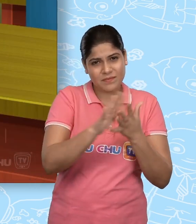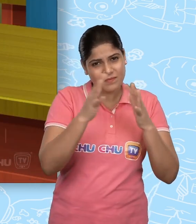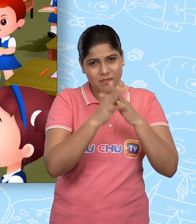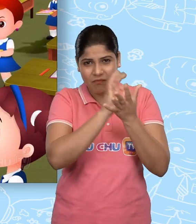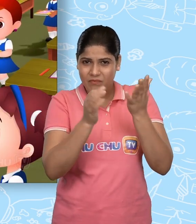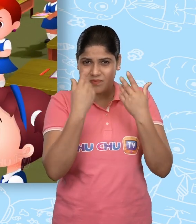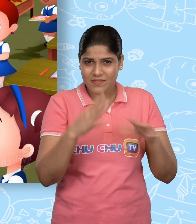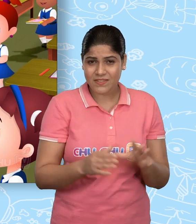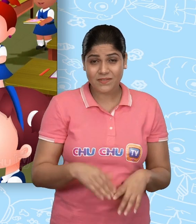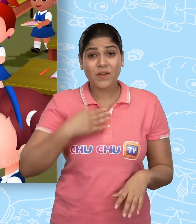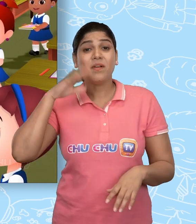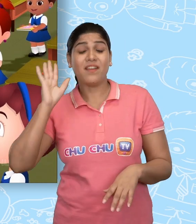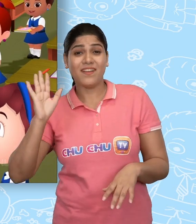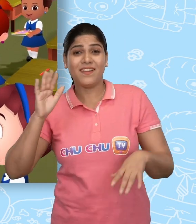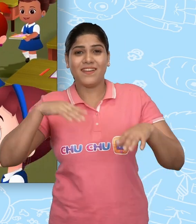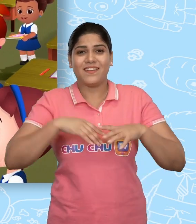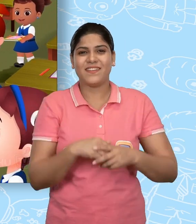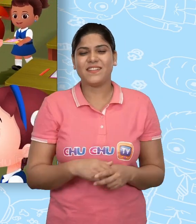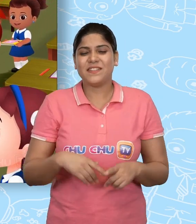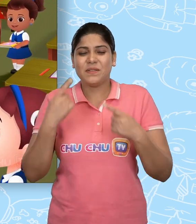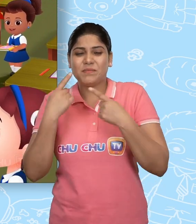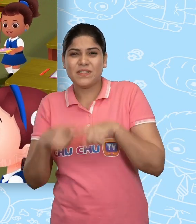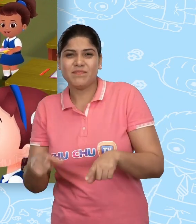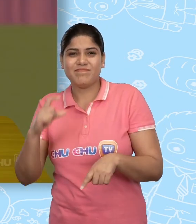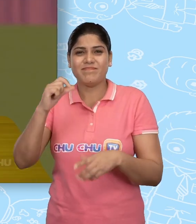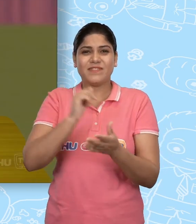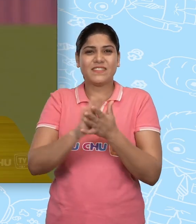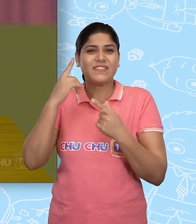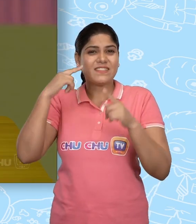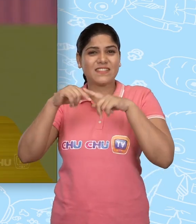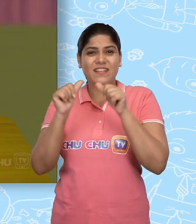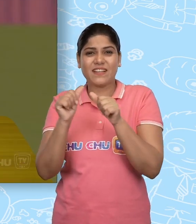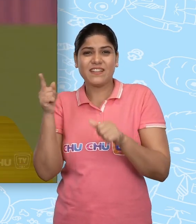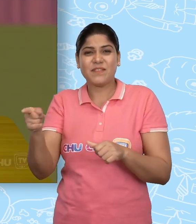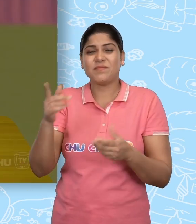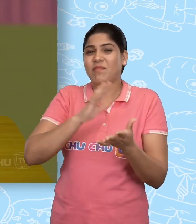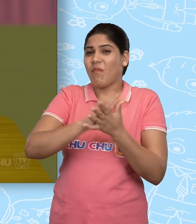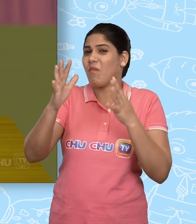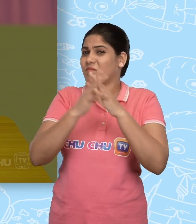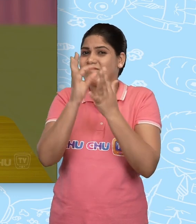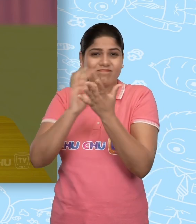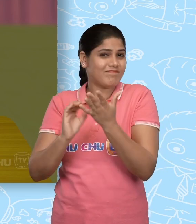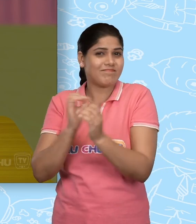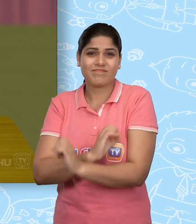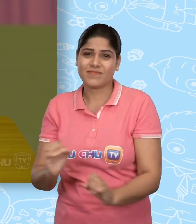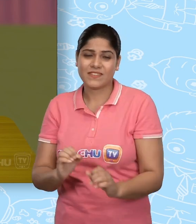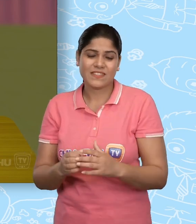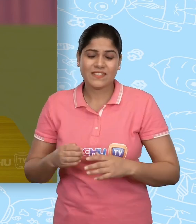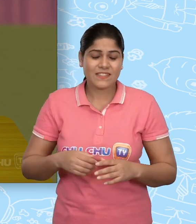मैंने अपना होमवर्क कर लिया मिस डोरोथी। और मैंने भी, पर चीका ने अपना होमवर्क नहीं किया